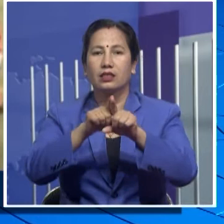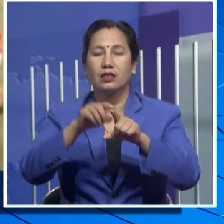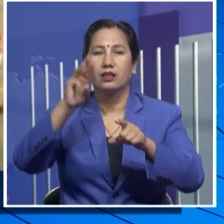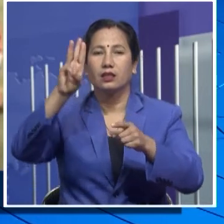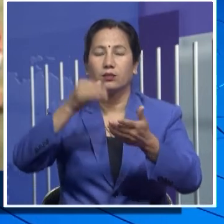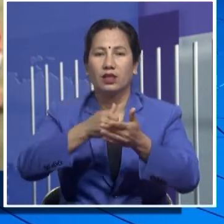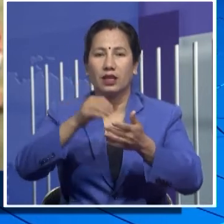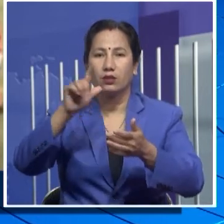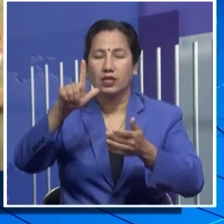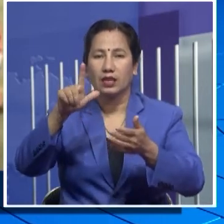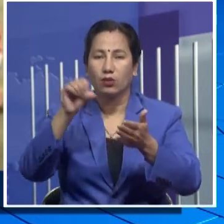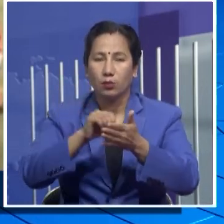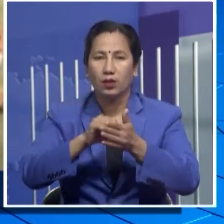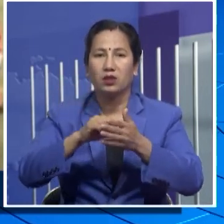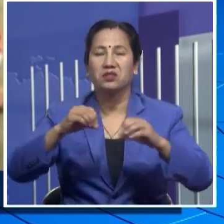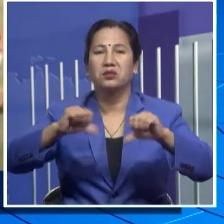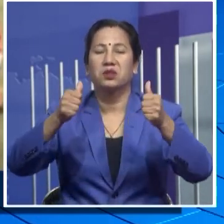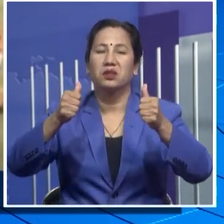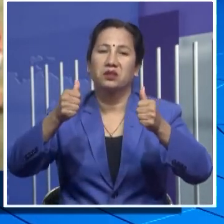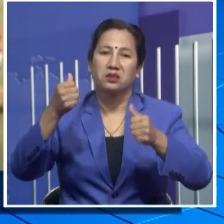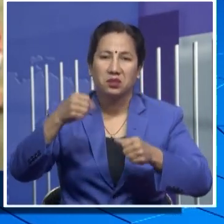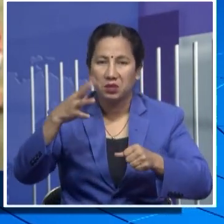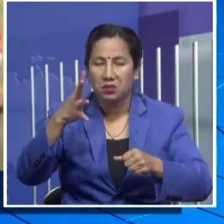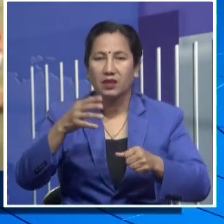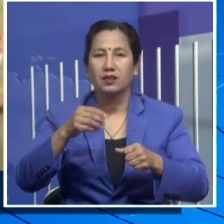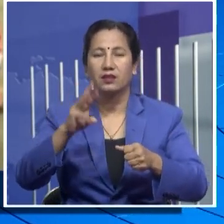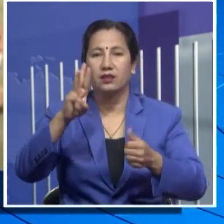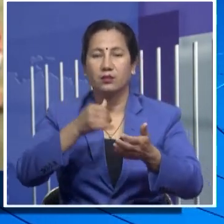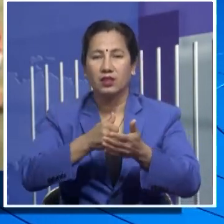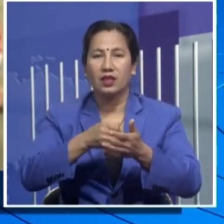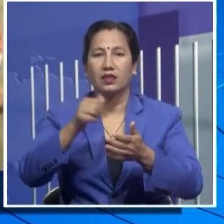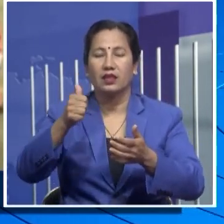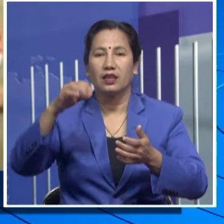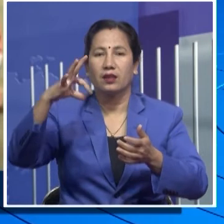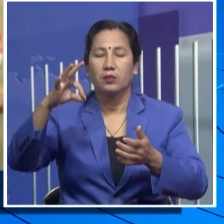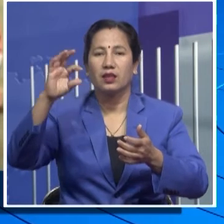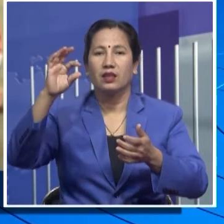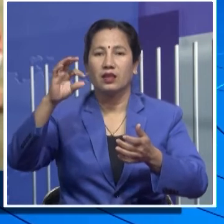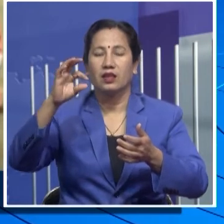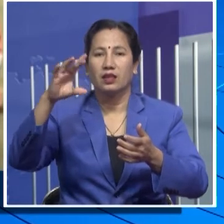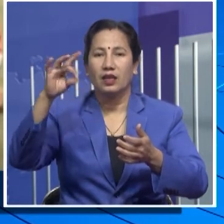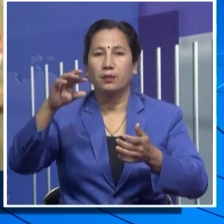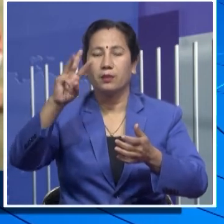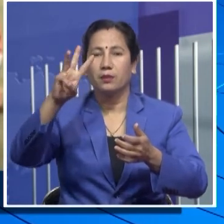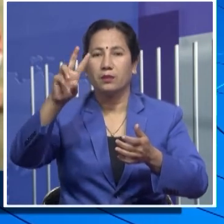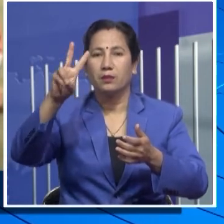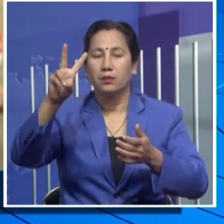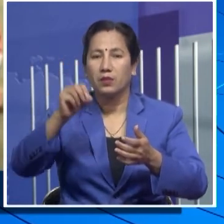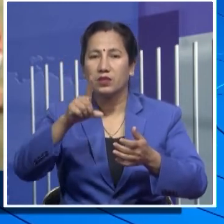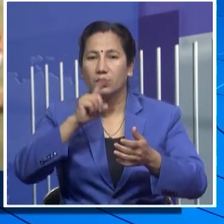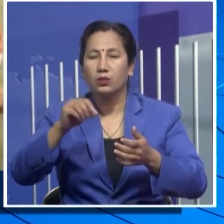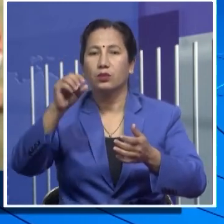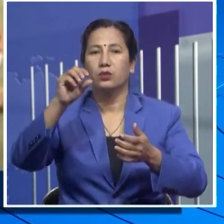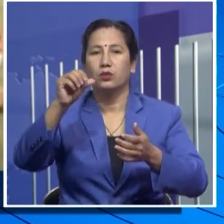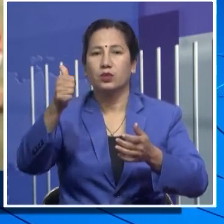मनाङको 7 पटक उपाधि चुम्ने सपना विफल भएको छ। मनाङ र एपिएफ आहार राराको 20 संस्करणमा आइपुग्दा